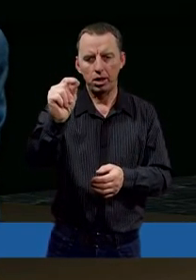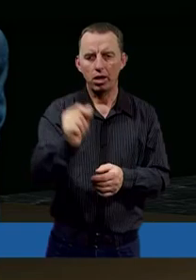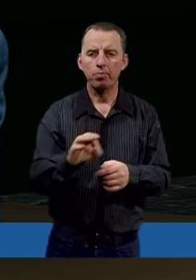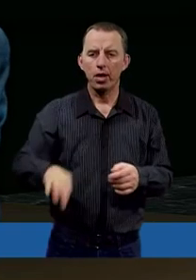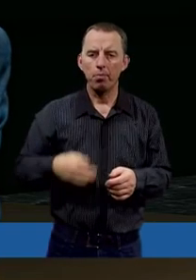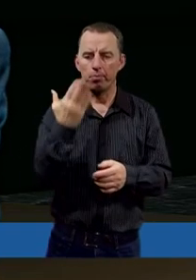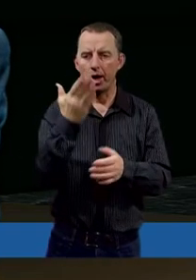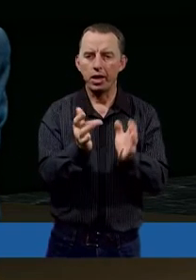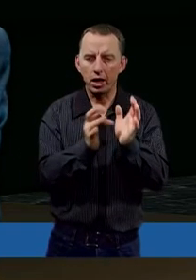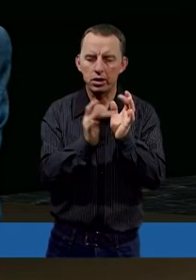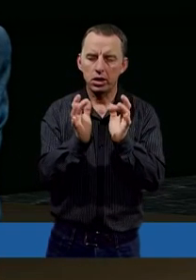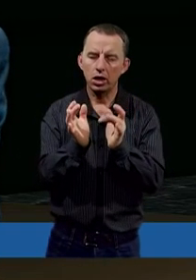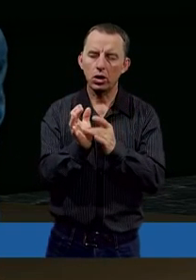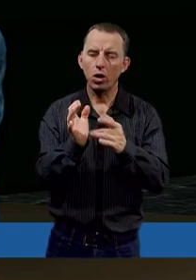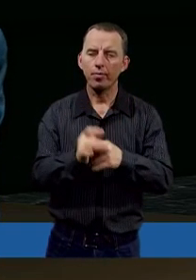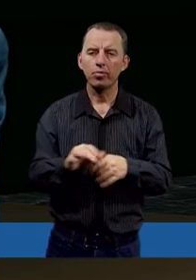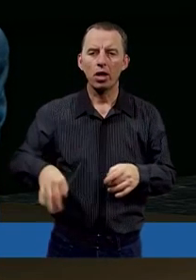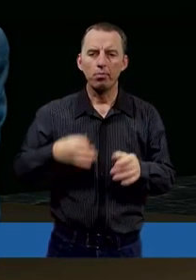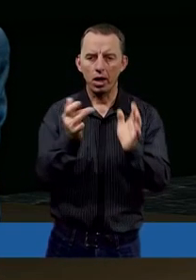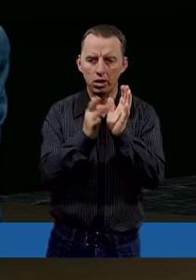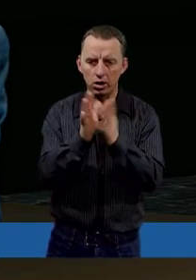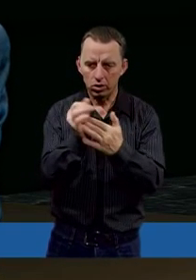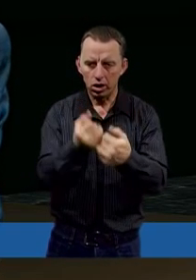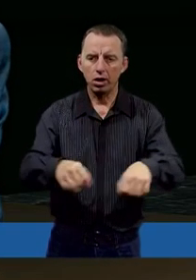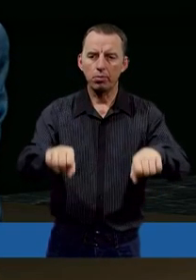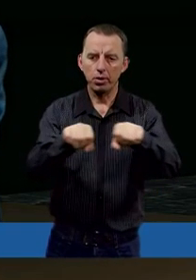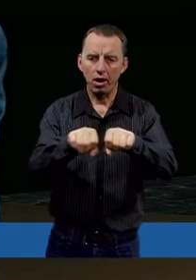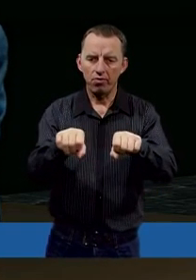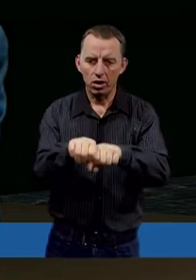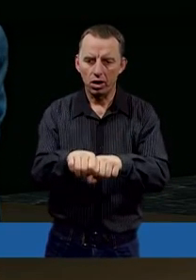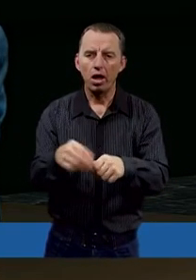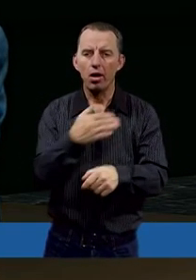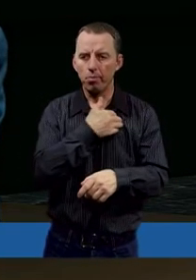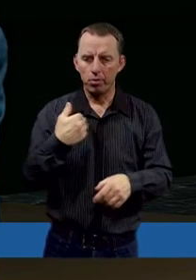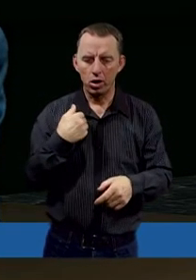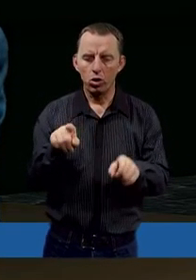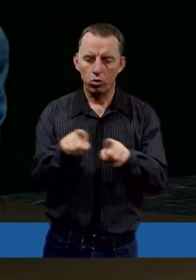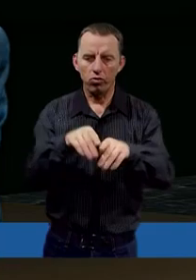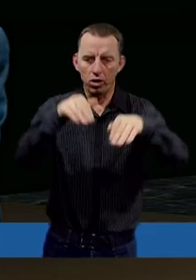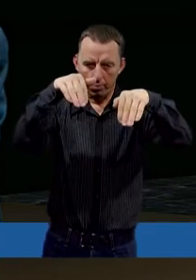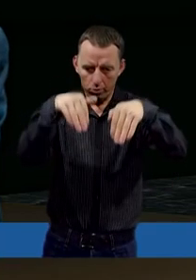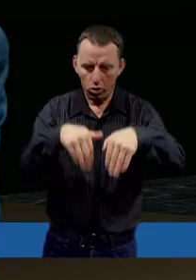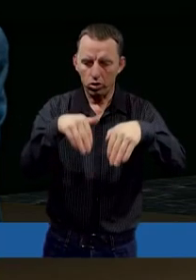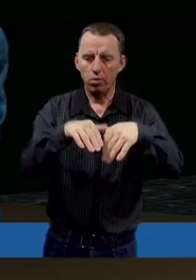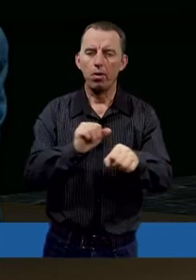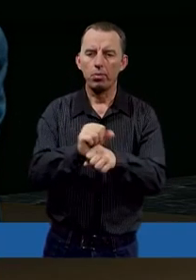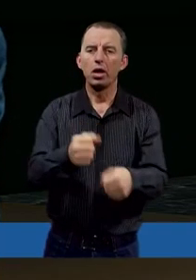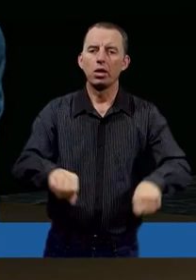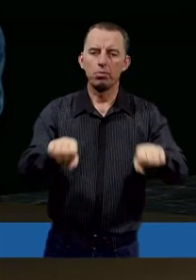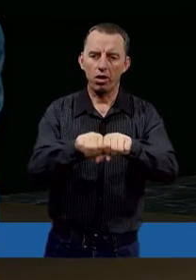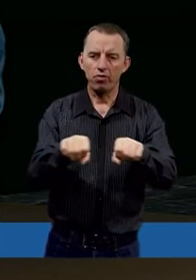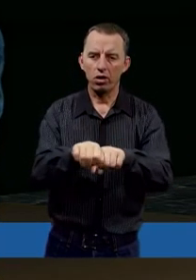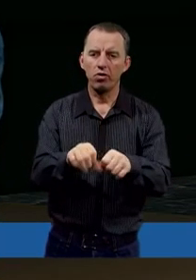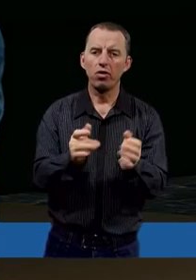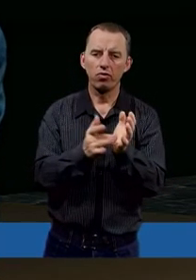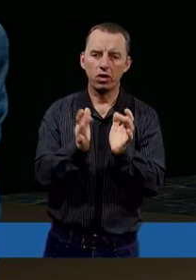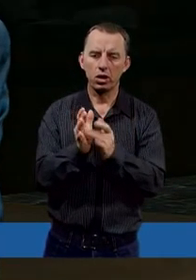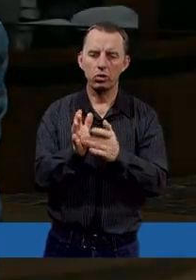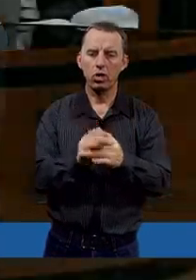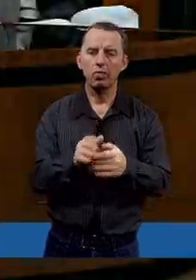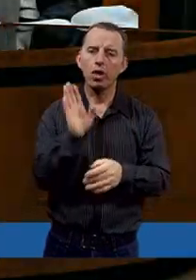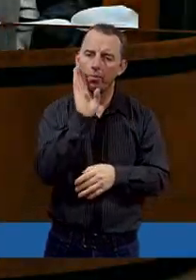Pana Jezusa, że Pan Jezus jest sprawiedliwym, a więc my również możemy być właśnie sprawiedliwymi. Podobnie